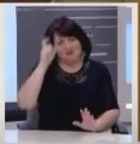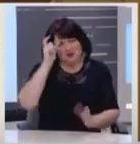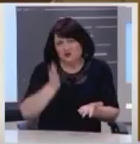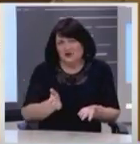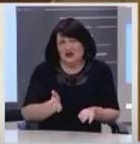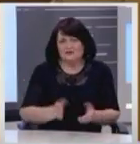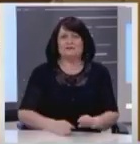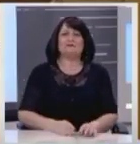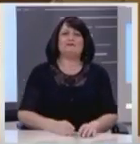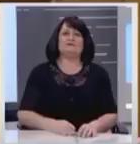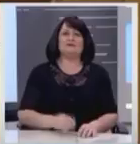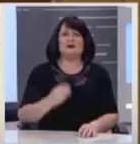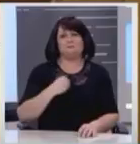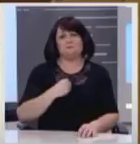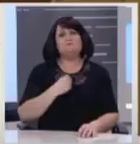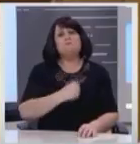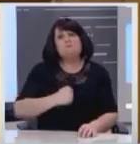Και το λέω αυτό με ιδιαίτερη λύπη,